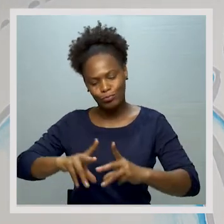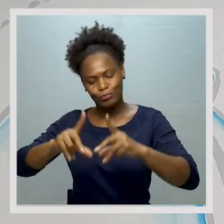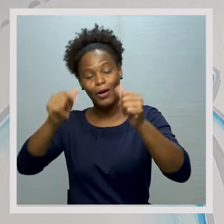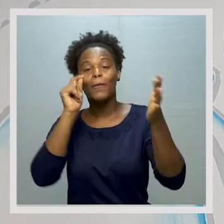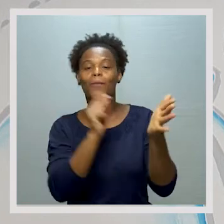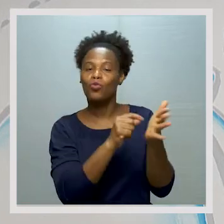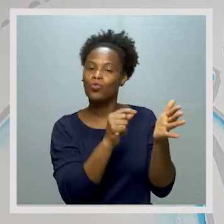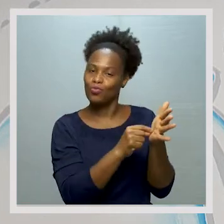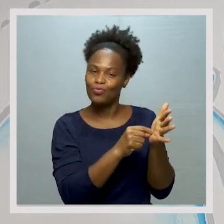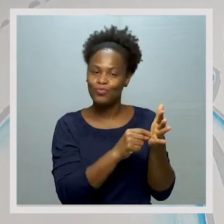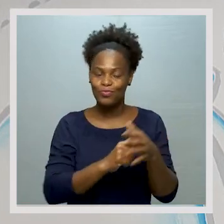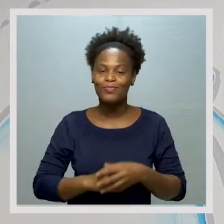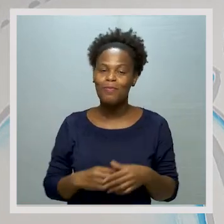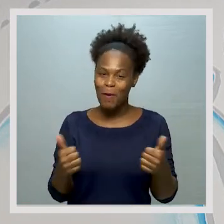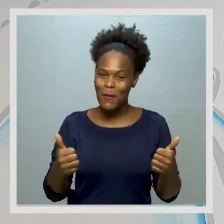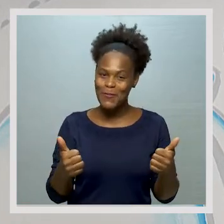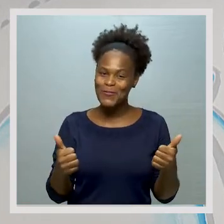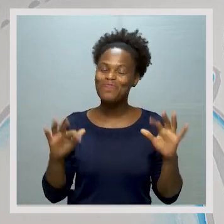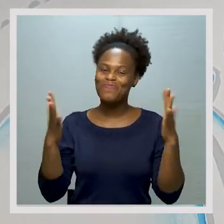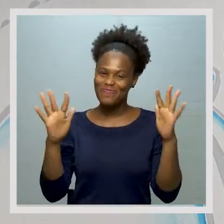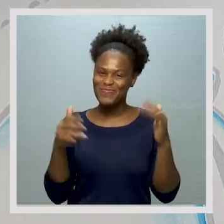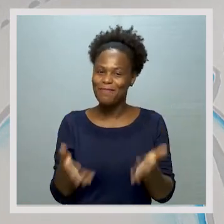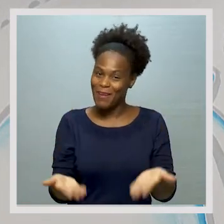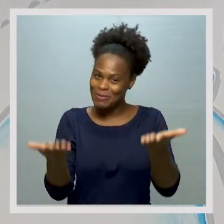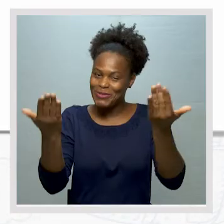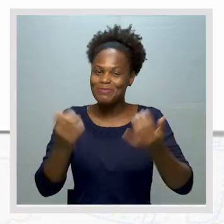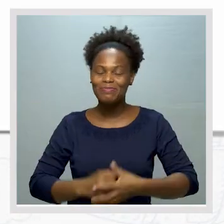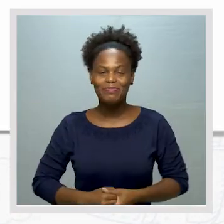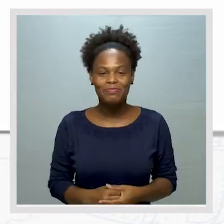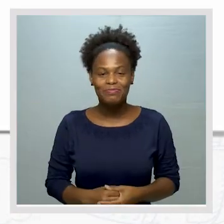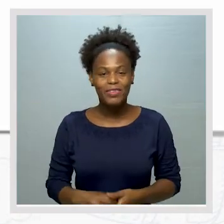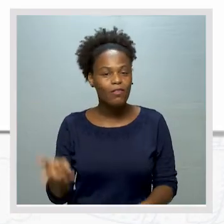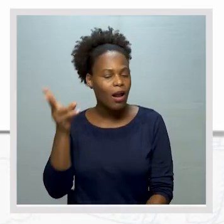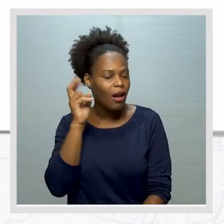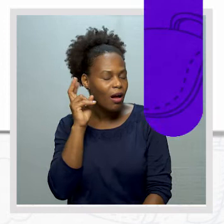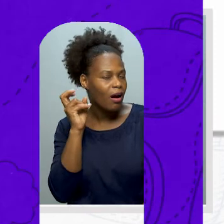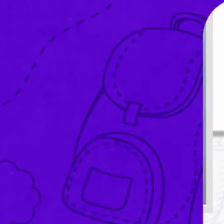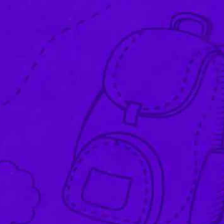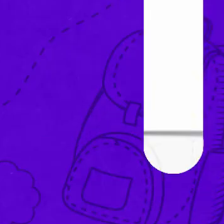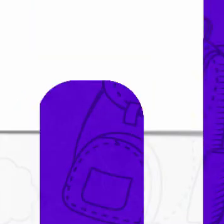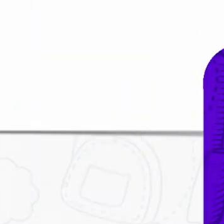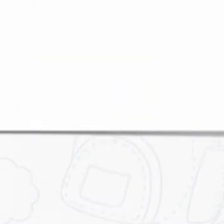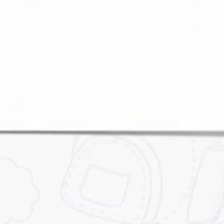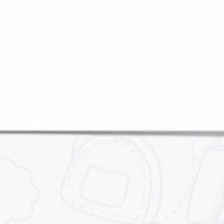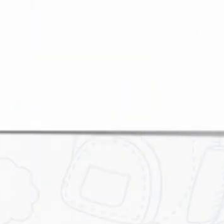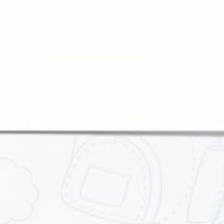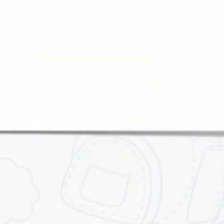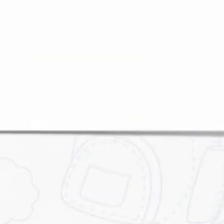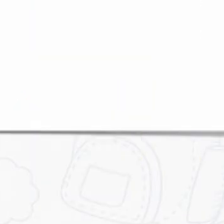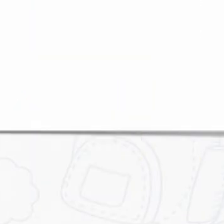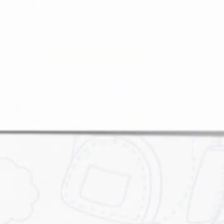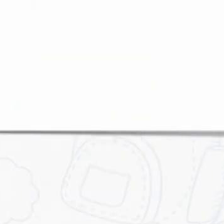bon? Très bien. On y va. Écoutez attentivement.